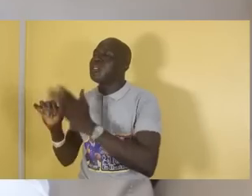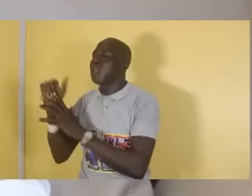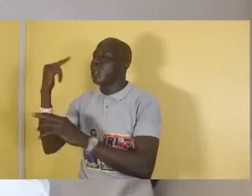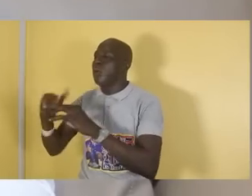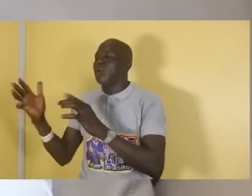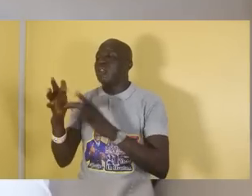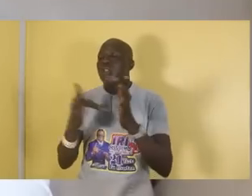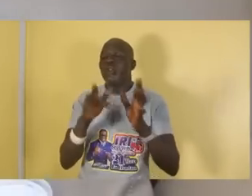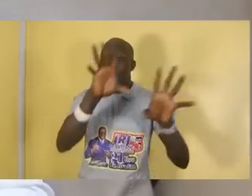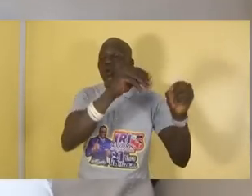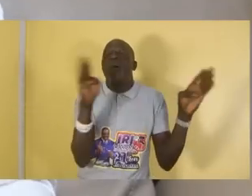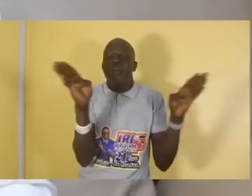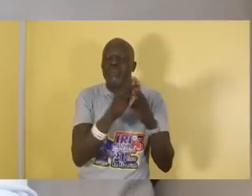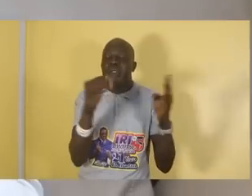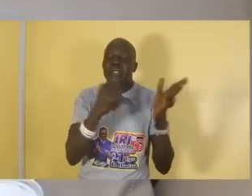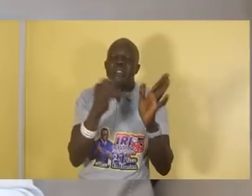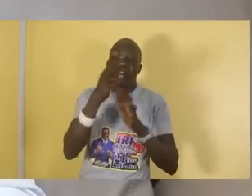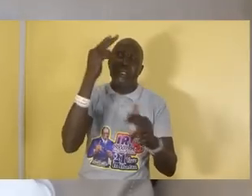Olúwa. In the name of the Lord. Ó yàtọ̀ pàdé ẹ̀